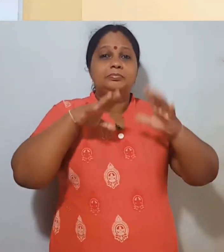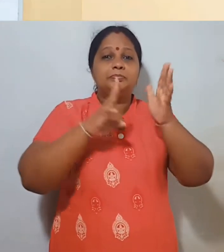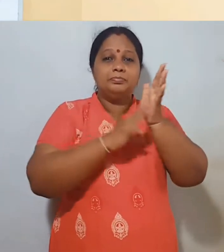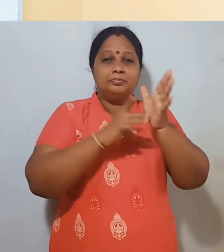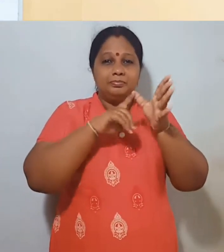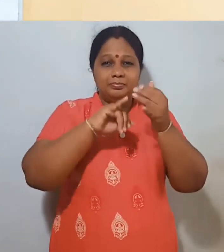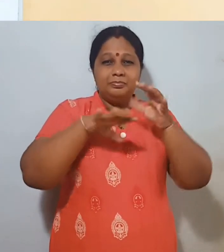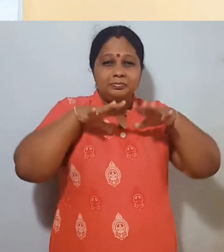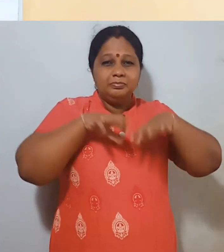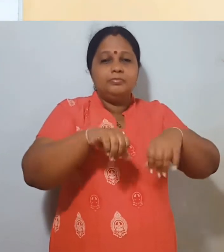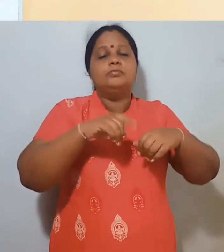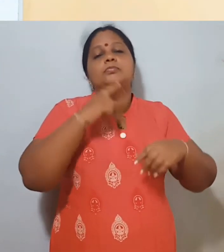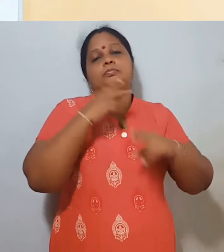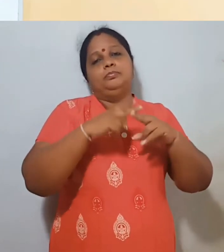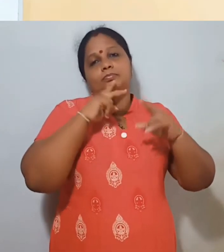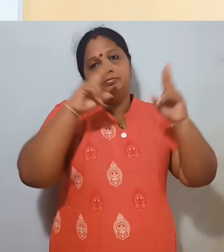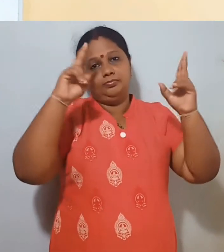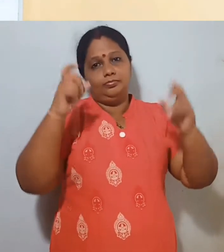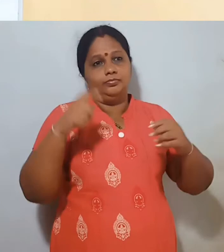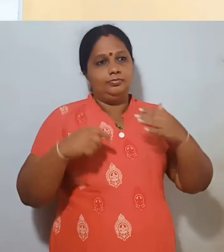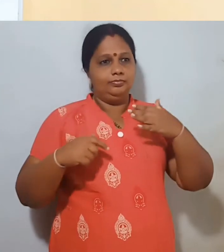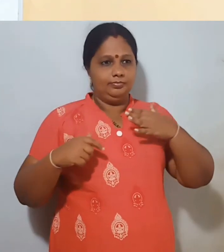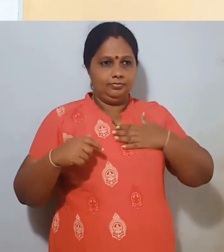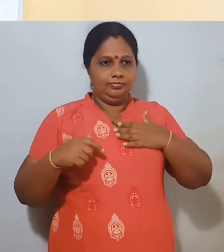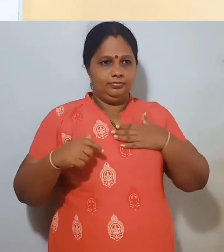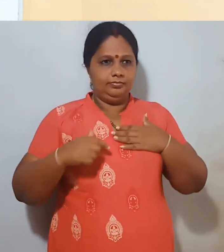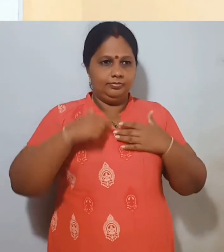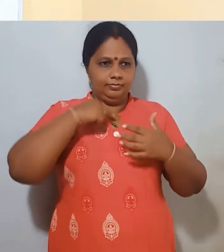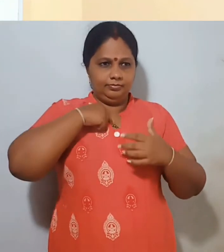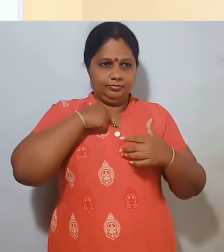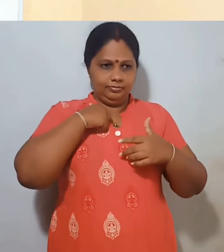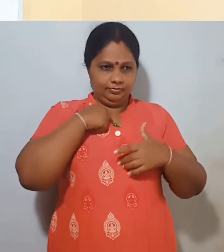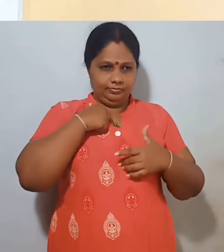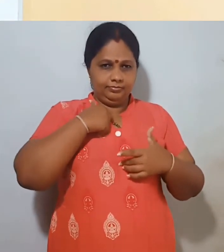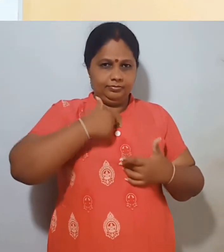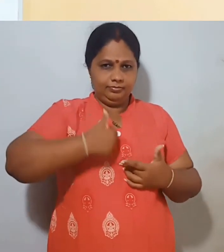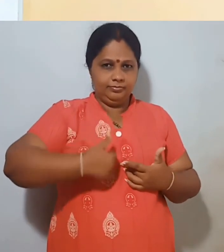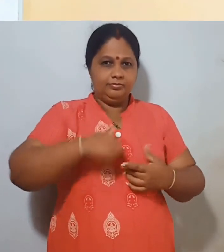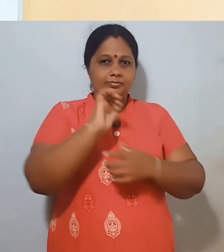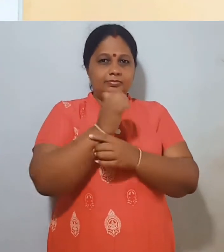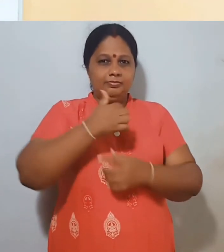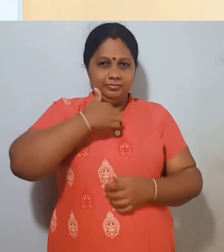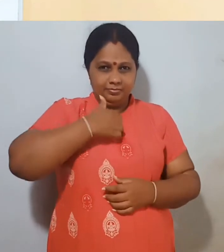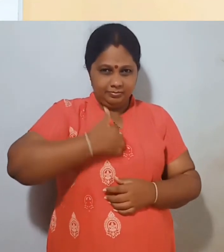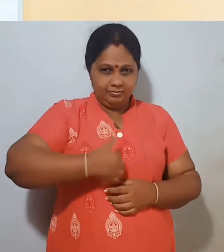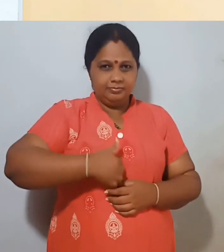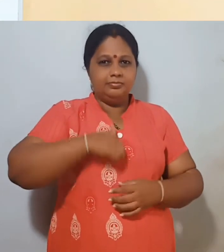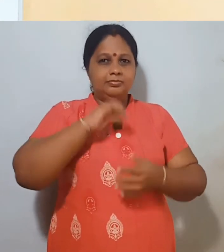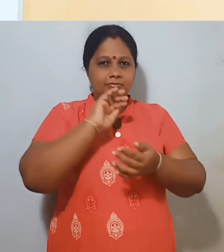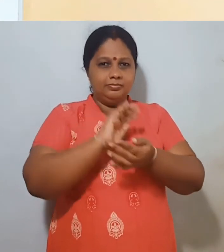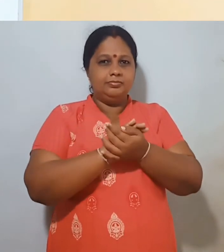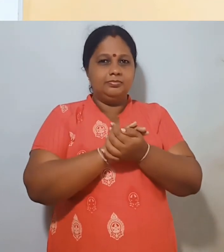அதாவது நம்ம நெஞ்சு பகுதியில இந்த இடத்துல இருந்து இந்த இடம் வரைக்கும் ஒரு எலும்பு இருக்கு. அந்த எலும்பினுடைய